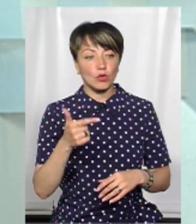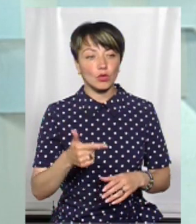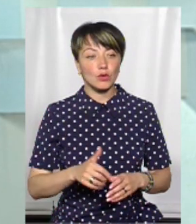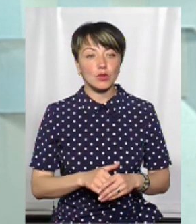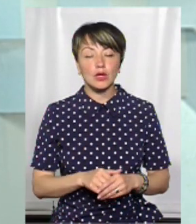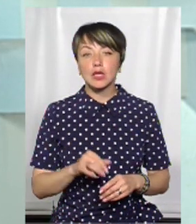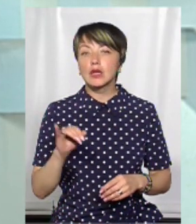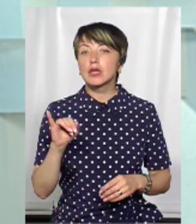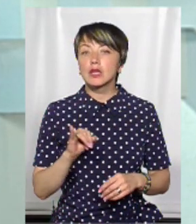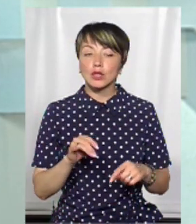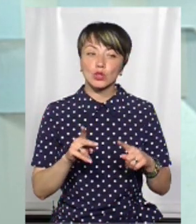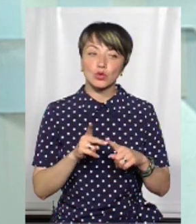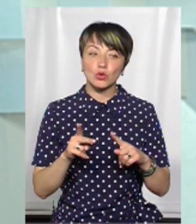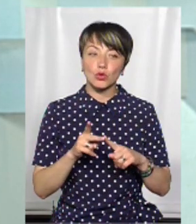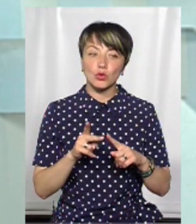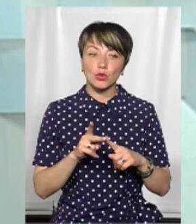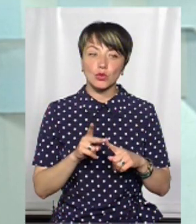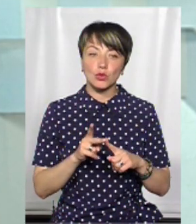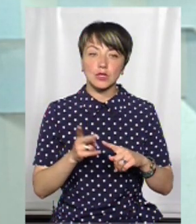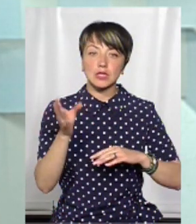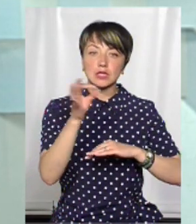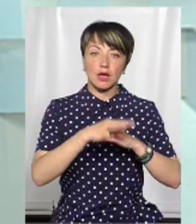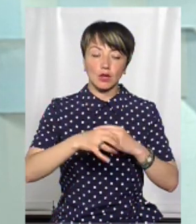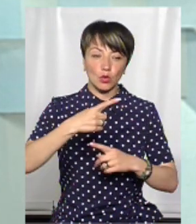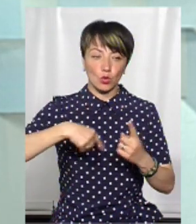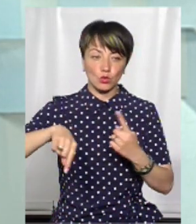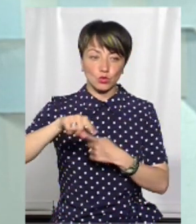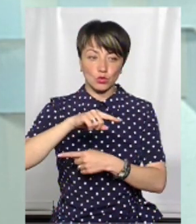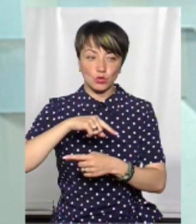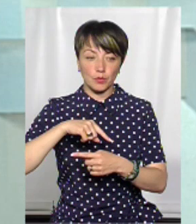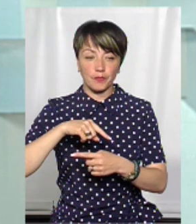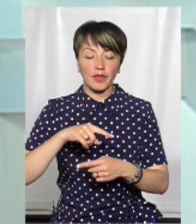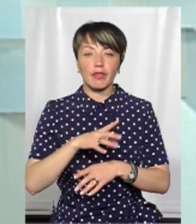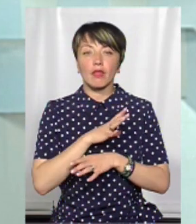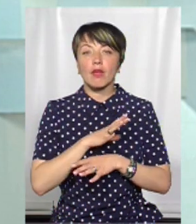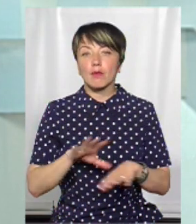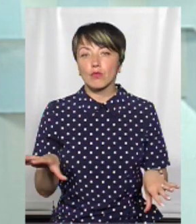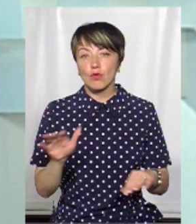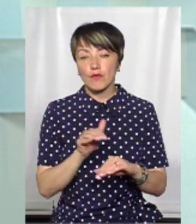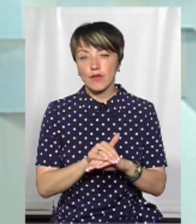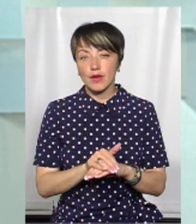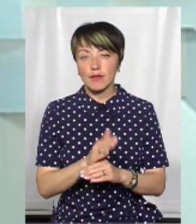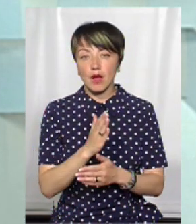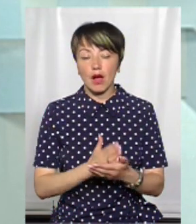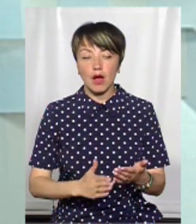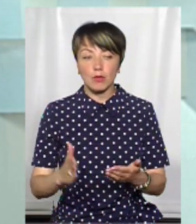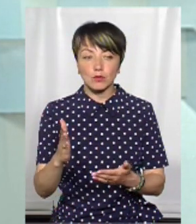річки Південний Буг і другого ставка за Західною окружною вулицею. Не було виявлено